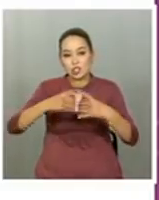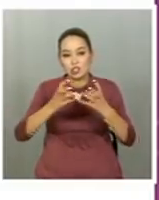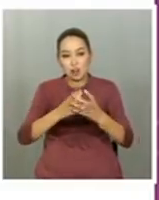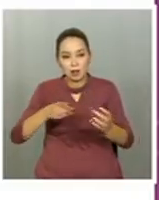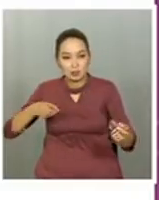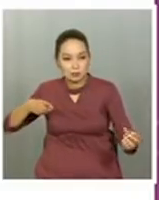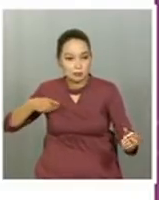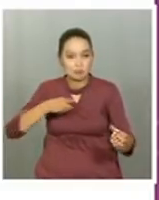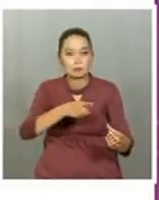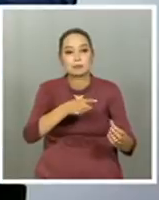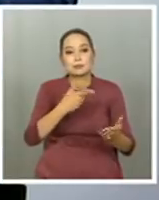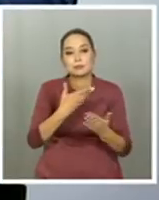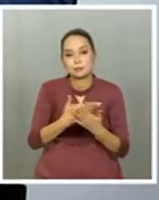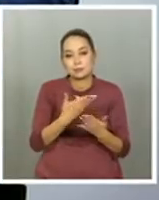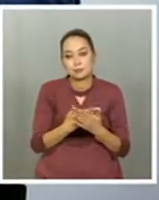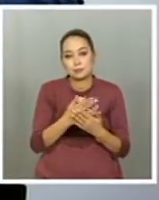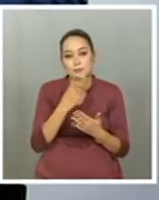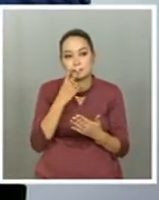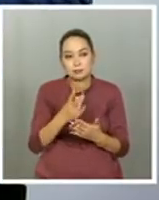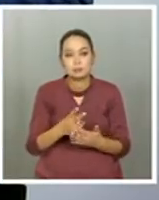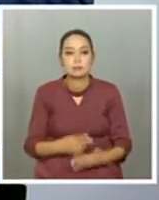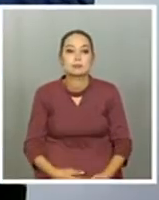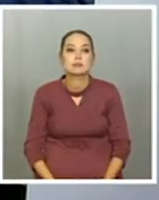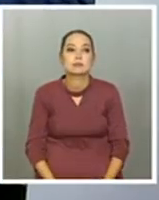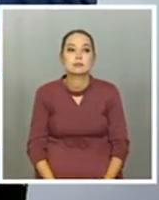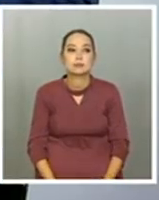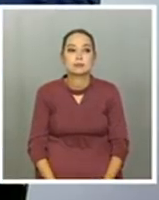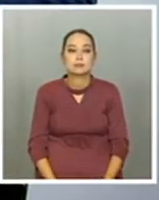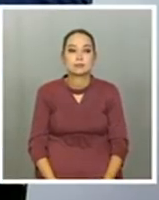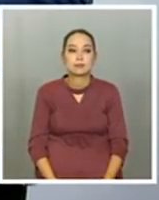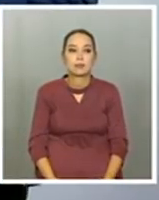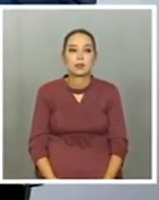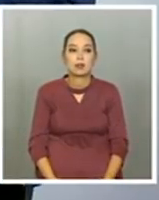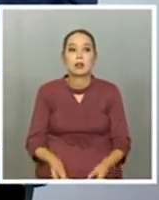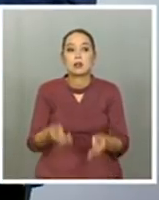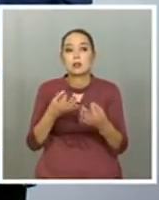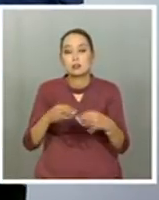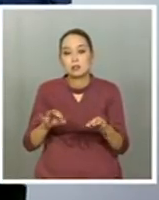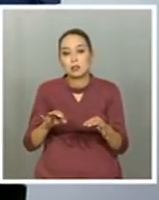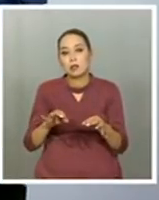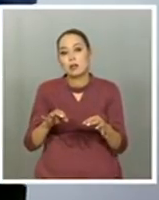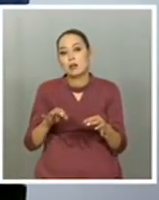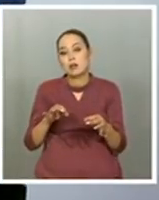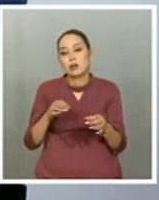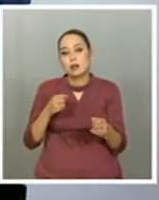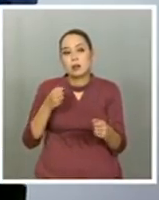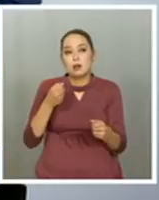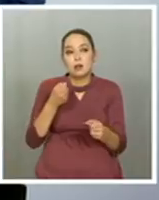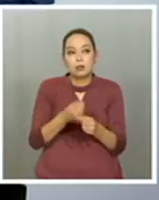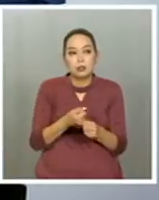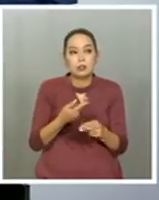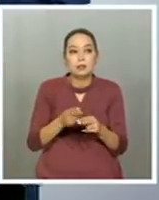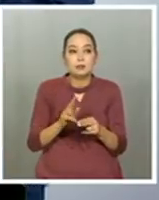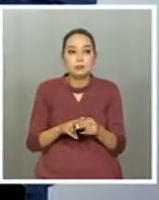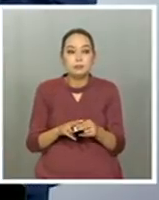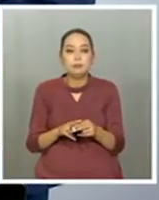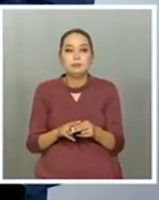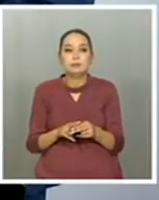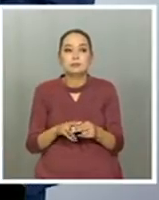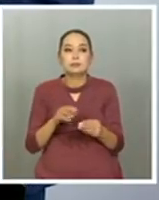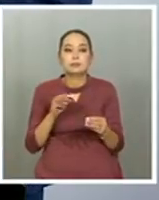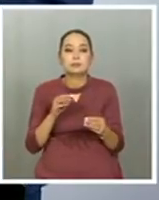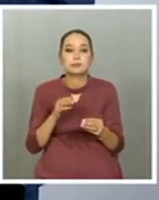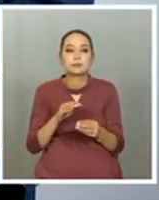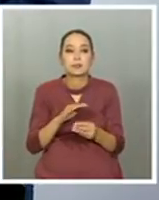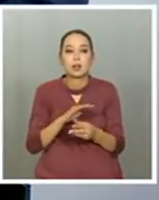алуға болады. Серпімсіз соқтығысулар. Абсолют серпімсіз соқтығысу кезінде деформацияның